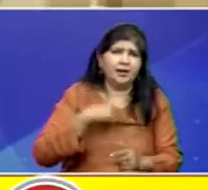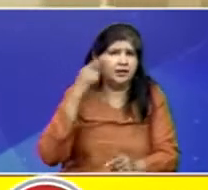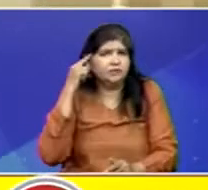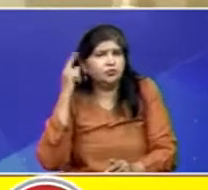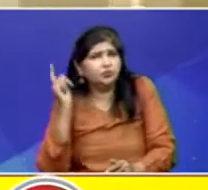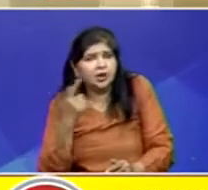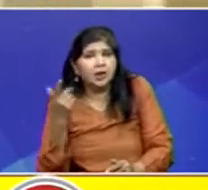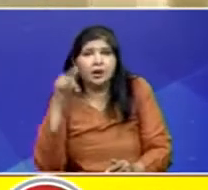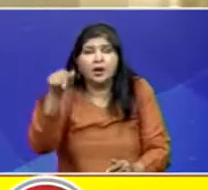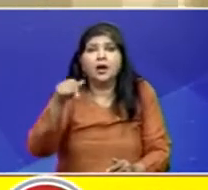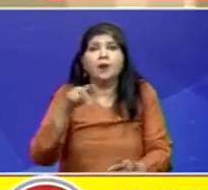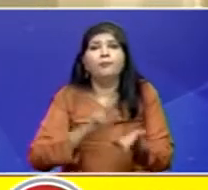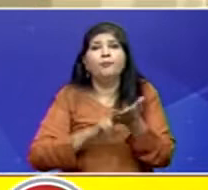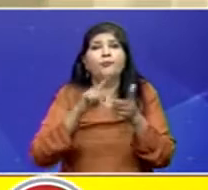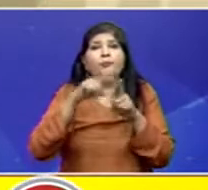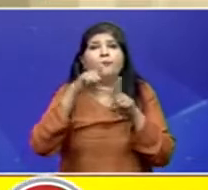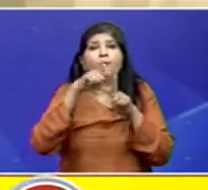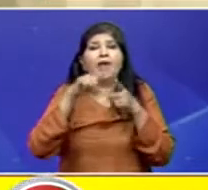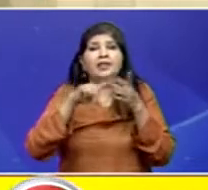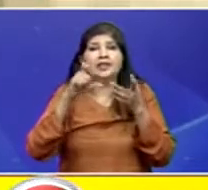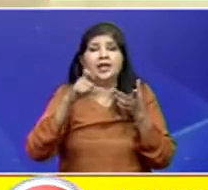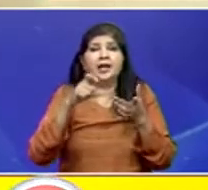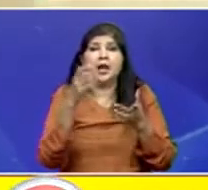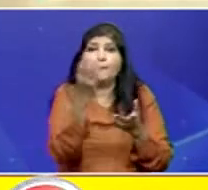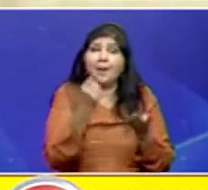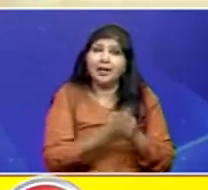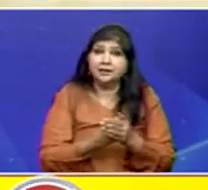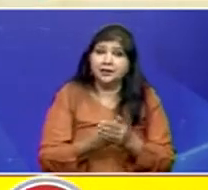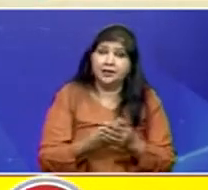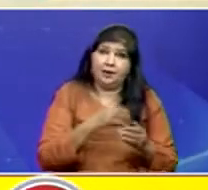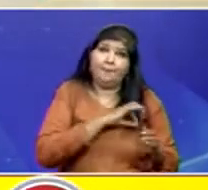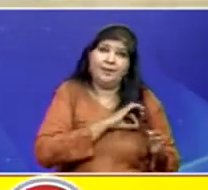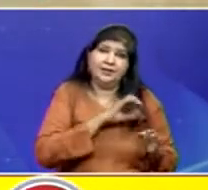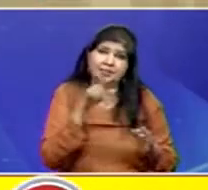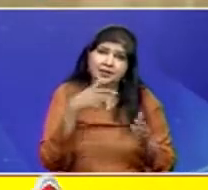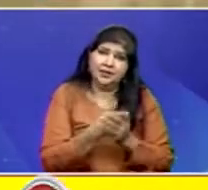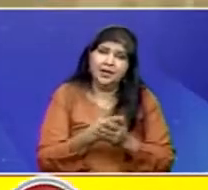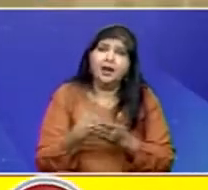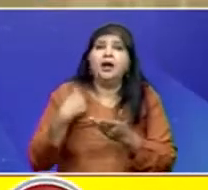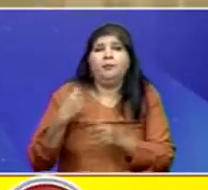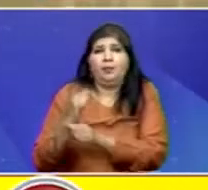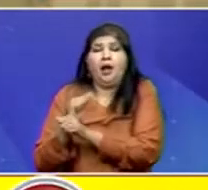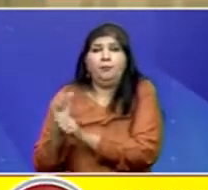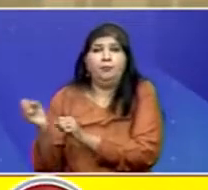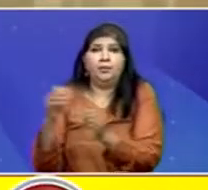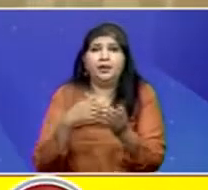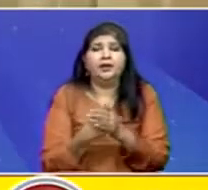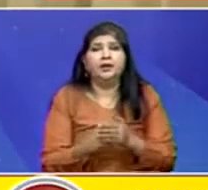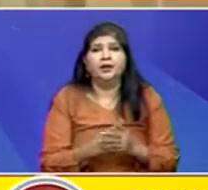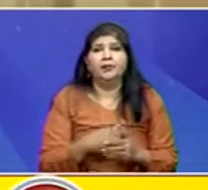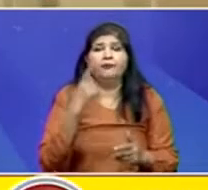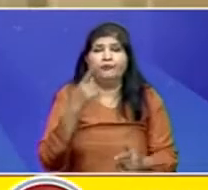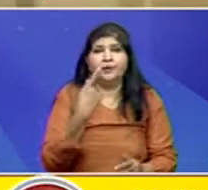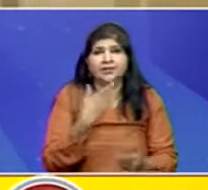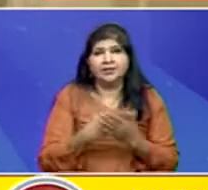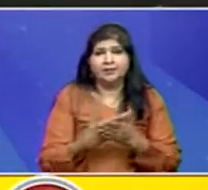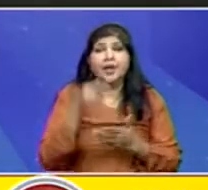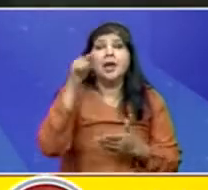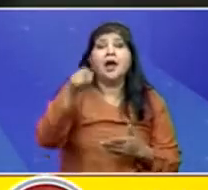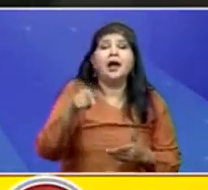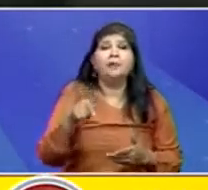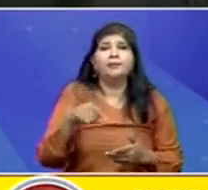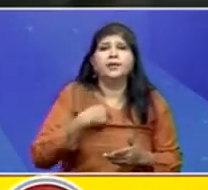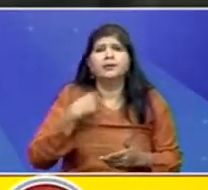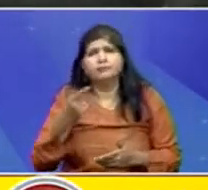आप वैदिक मै विशह में कुछ